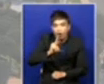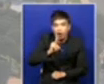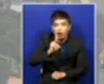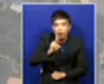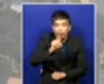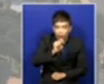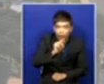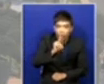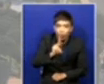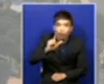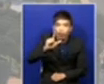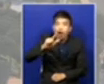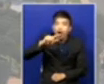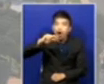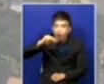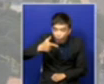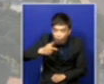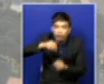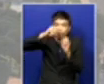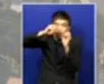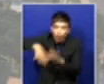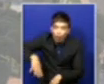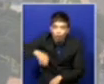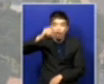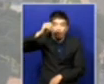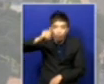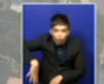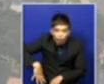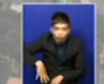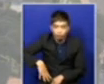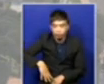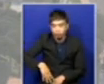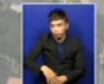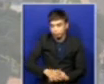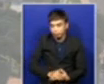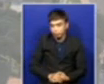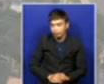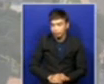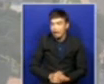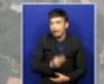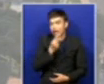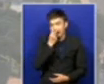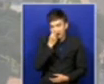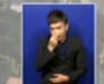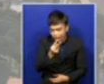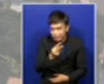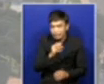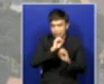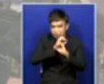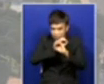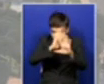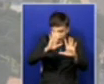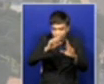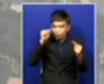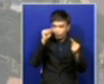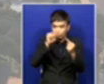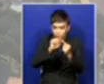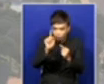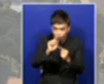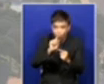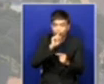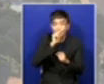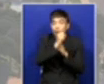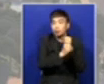น้ำเจ้าพระยาครับทำไมผมพูดอย่างนี้ครับว่าภาพยนตร์เรื่องนี้ท่านจะไม่สามารถดูได้ถ้า